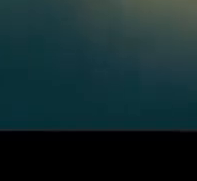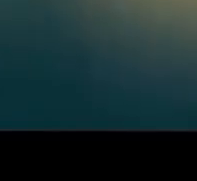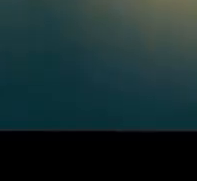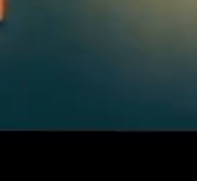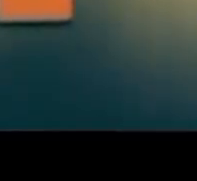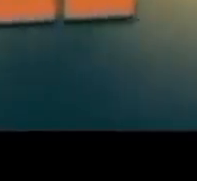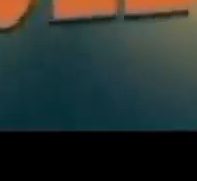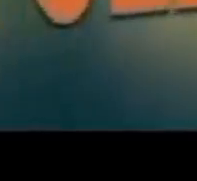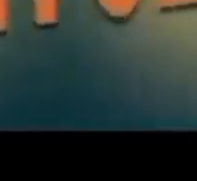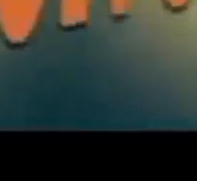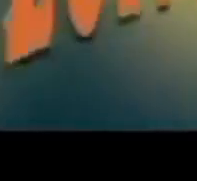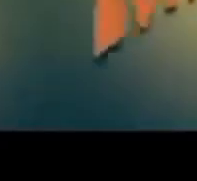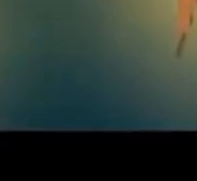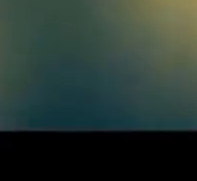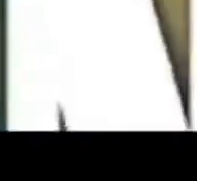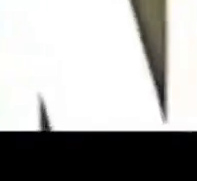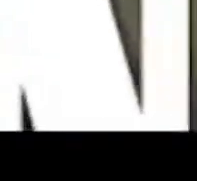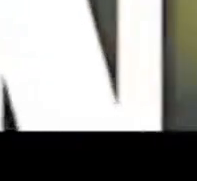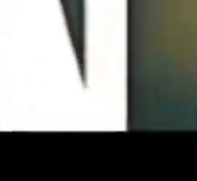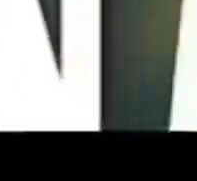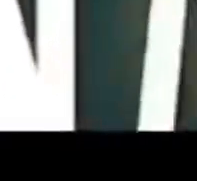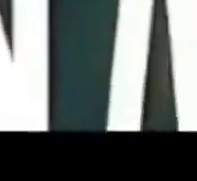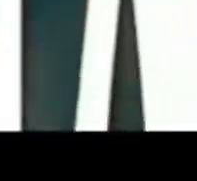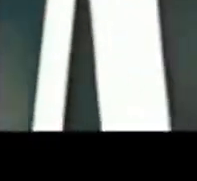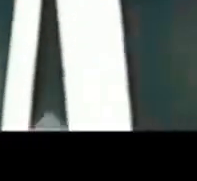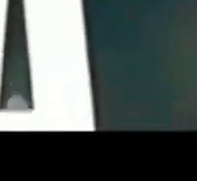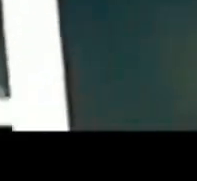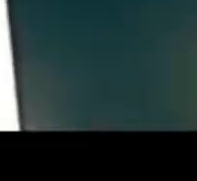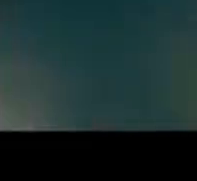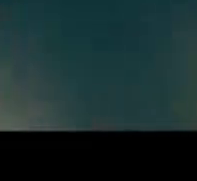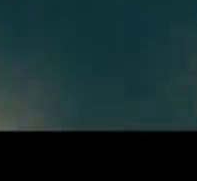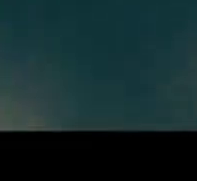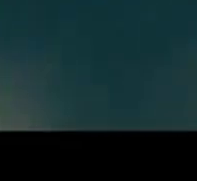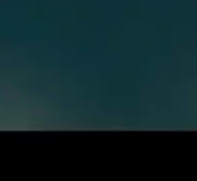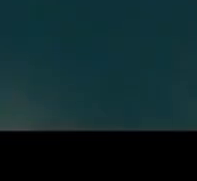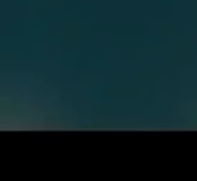the Baptist launch hosted by Pastor